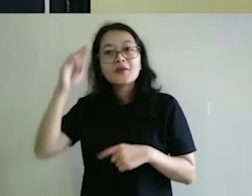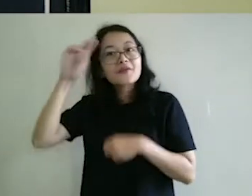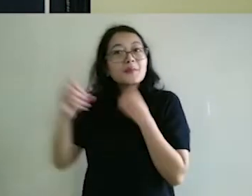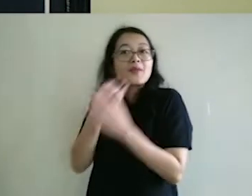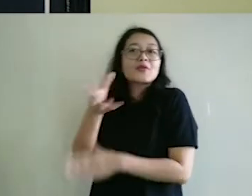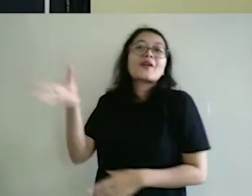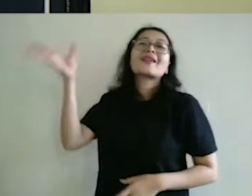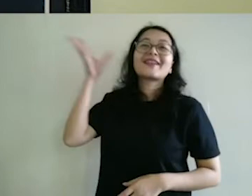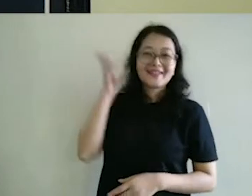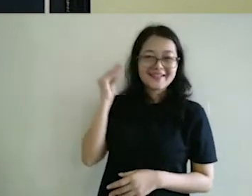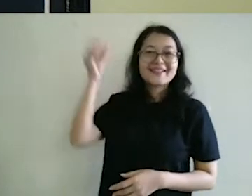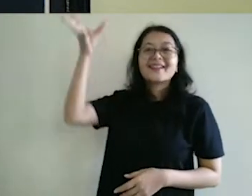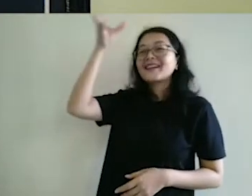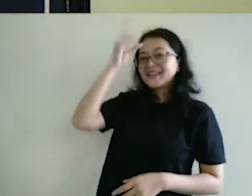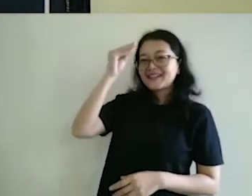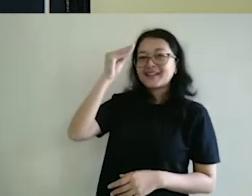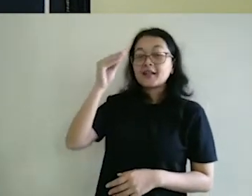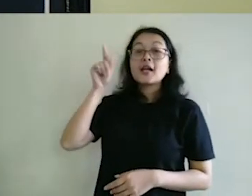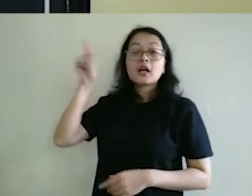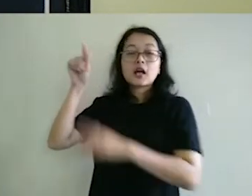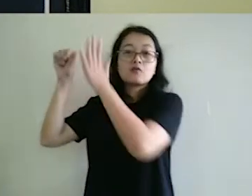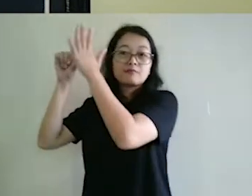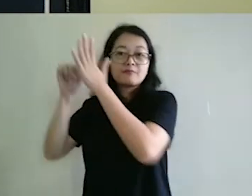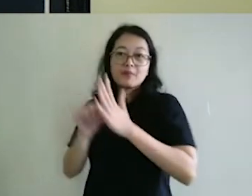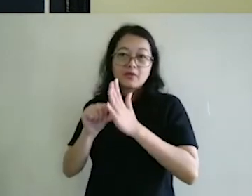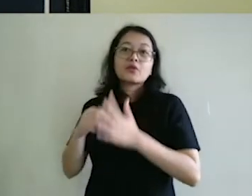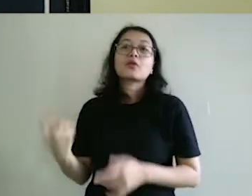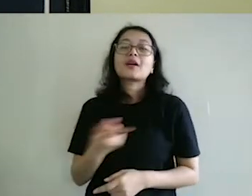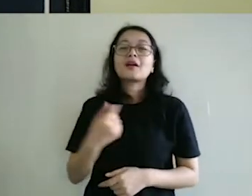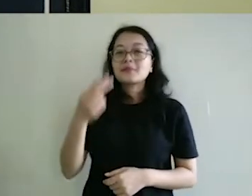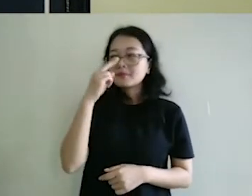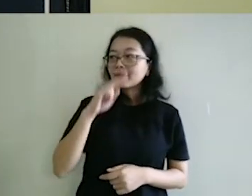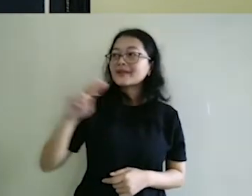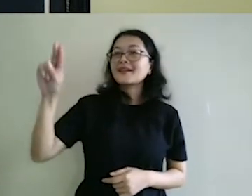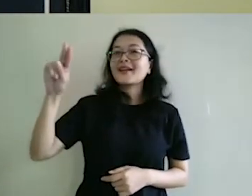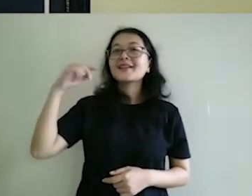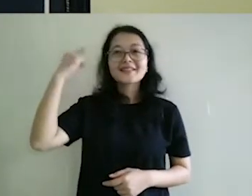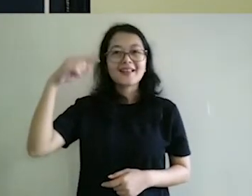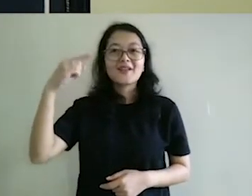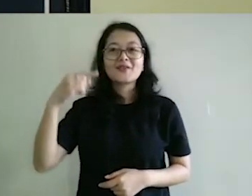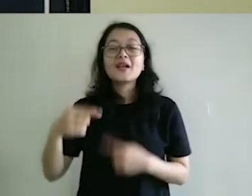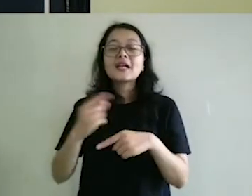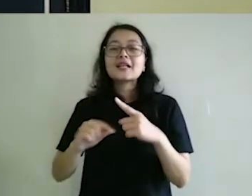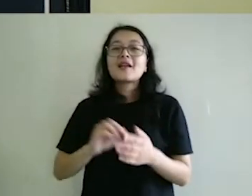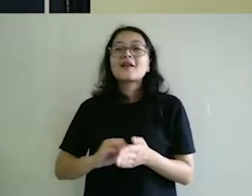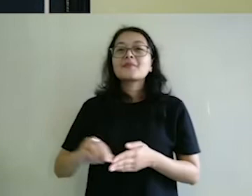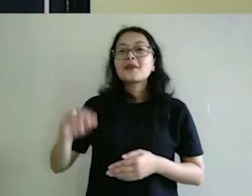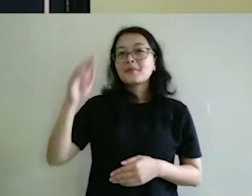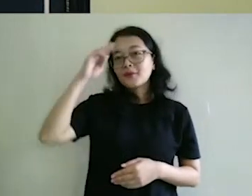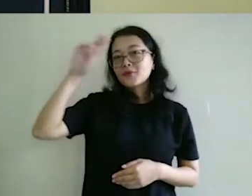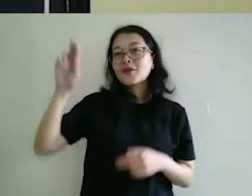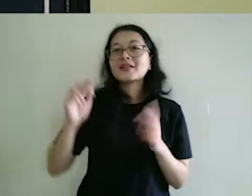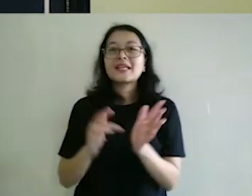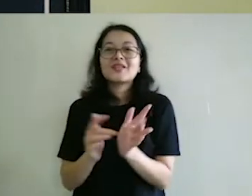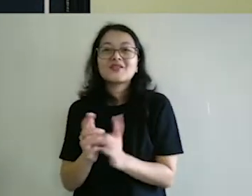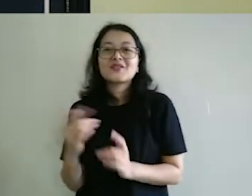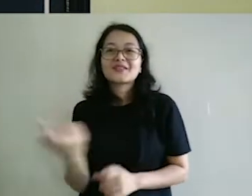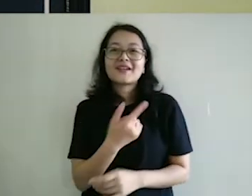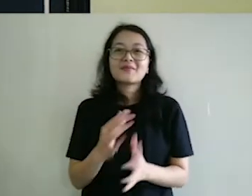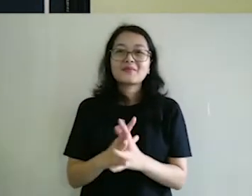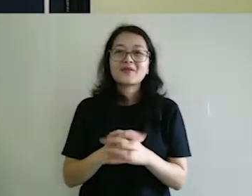Pimpinlah kami untuk percaya padamu selalu. Di dalam nama Yesus kami berdoa.